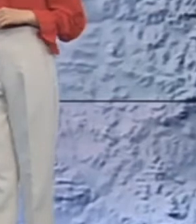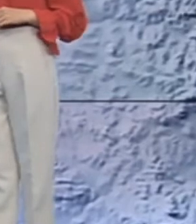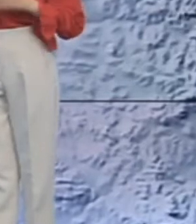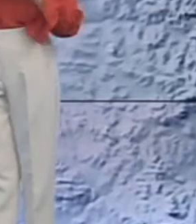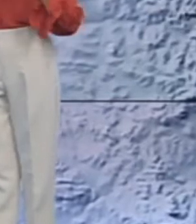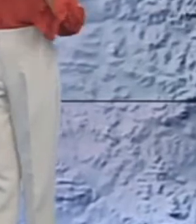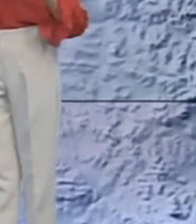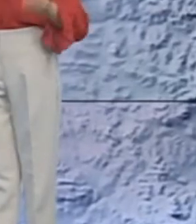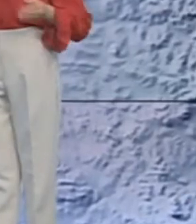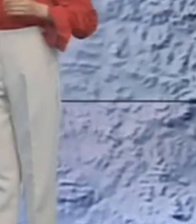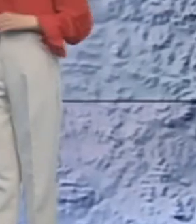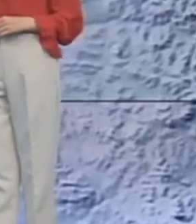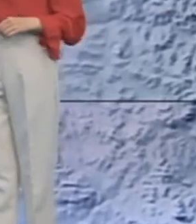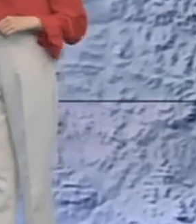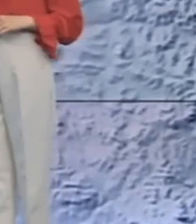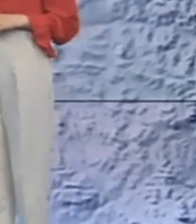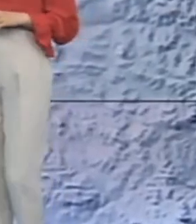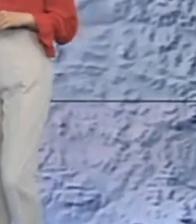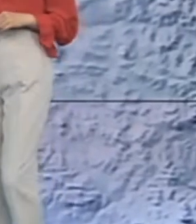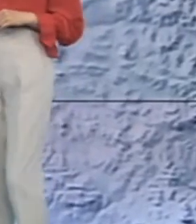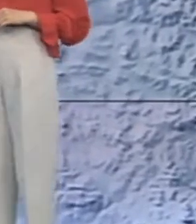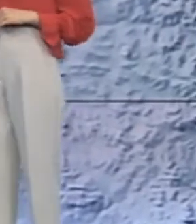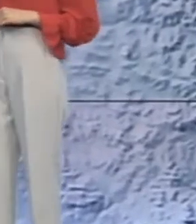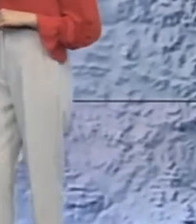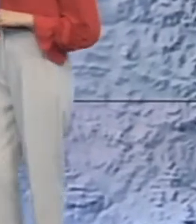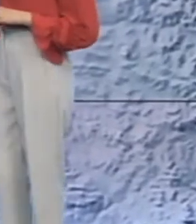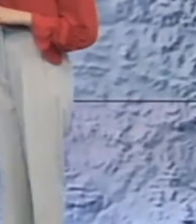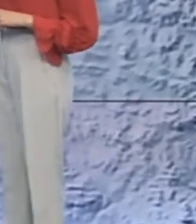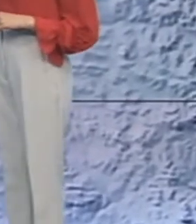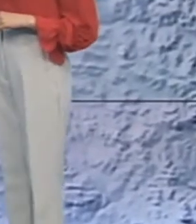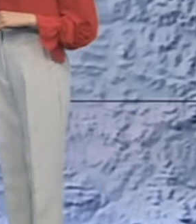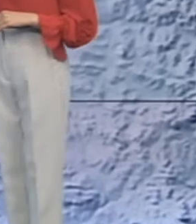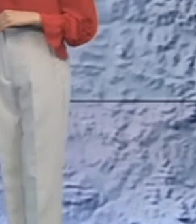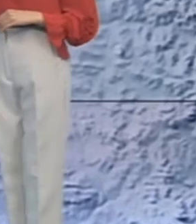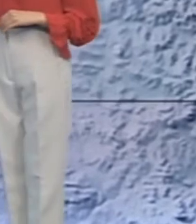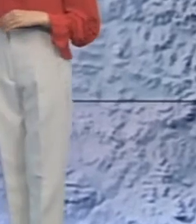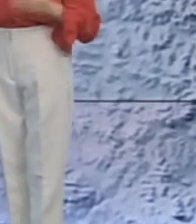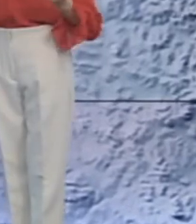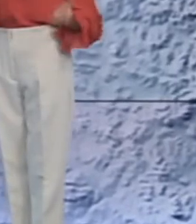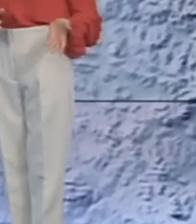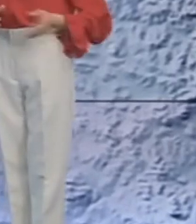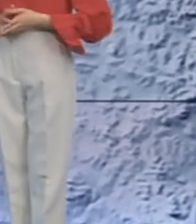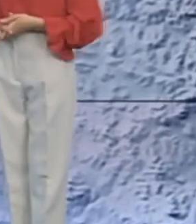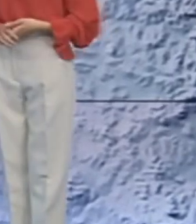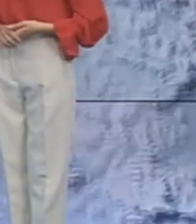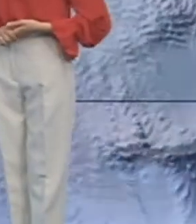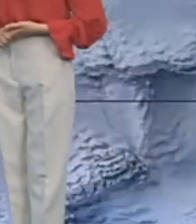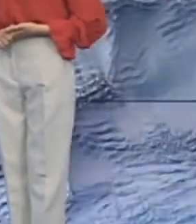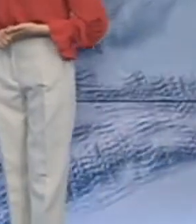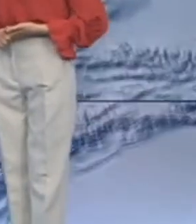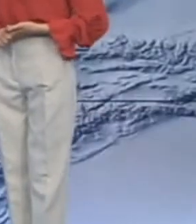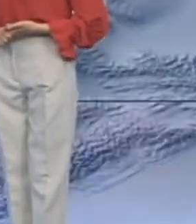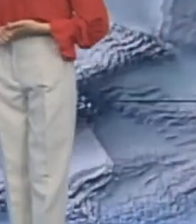жылы. Павлодарда жауын-шашынсыз көшпелі бұлт шығады. Күндіз 28, түнде 12 градус жылы. Орталыққа ойысақ, күн